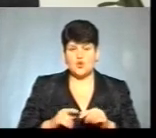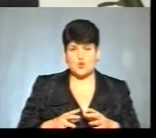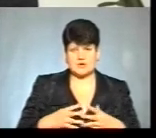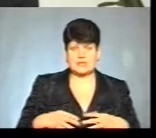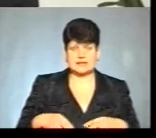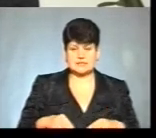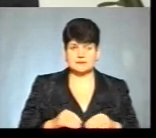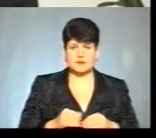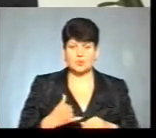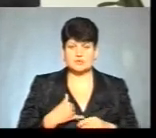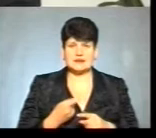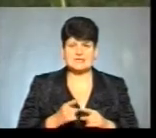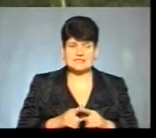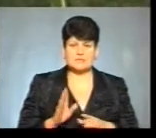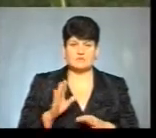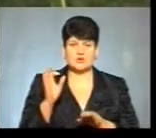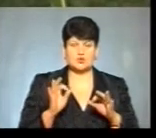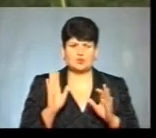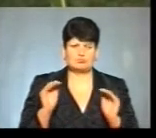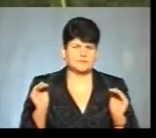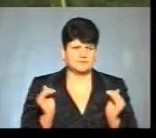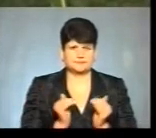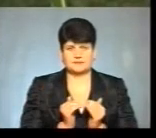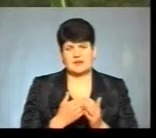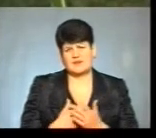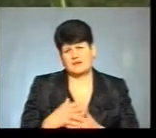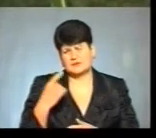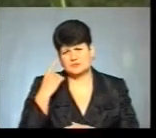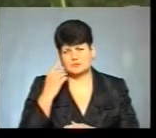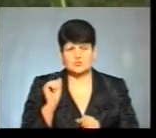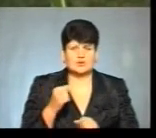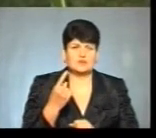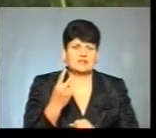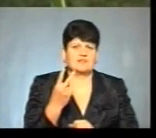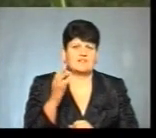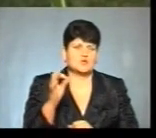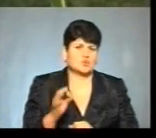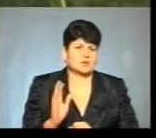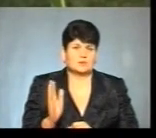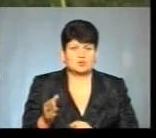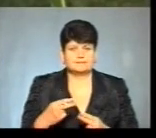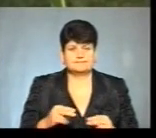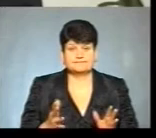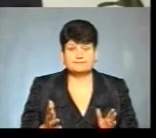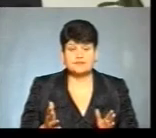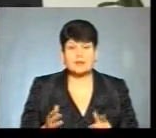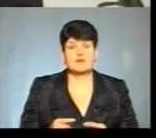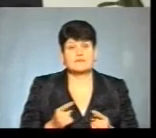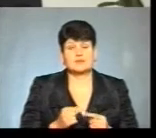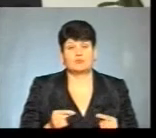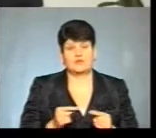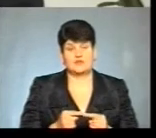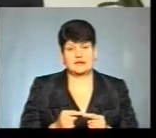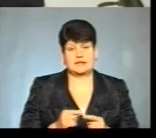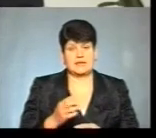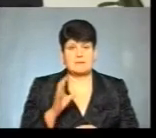сім'ї. І в нас буде цей відсоток дуже низький. Тобто, я рахую, це можливо 1-2 відсотка буде, так? Відповідно, десь на